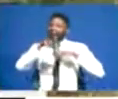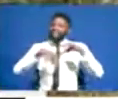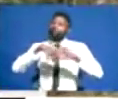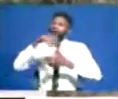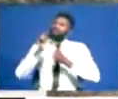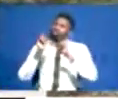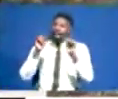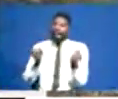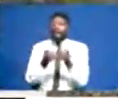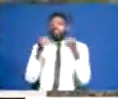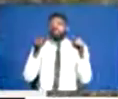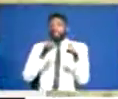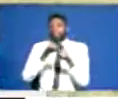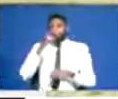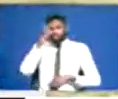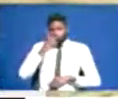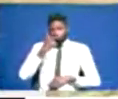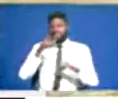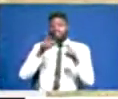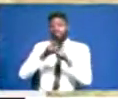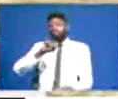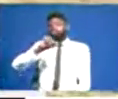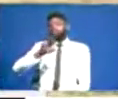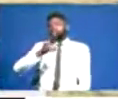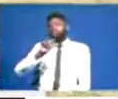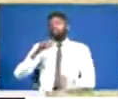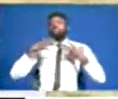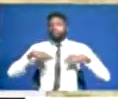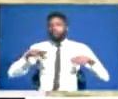Juja and Thika constituency. Trevor Ngendo for Lunchtime News.